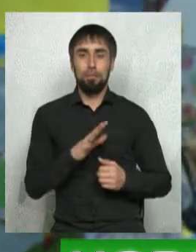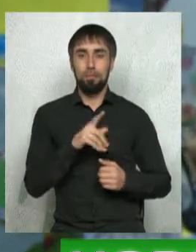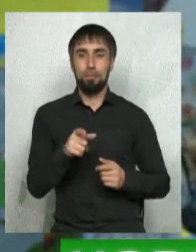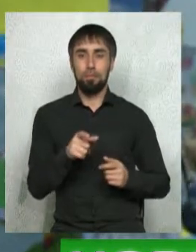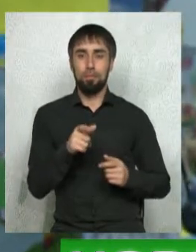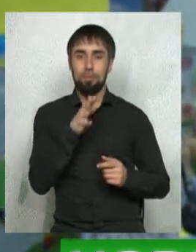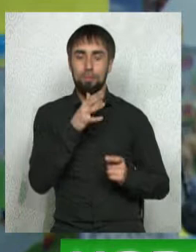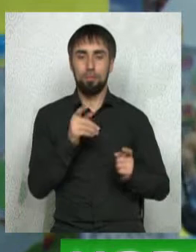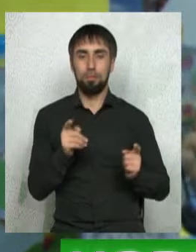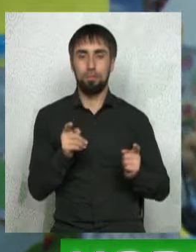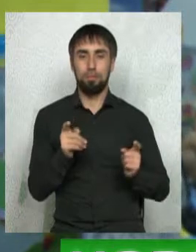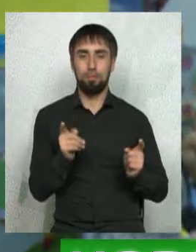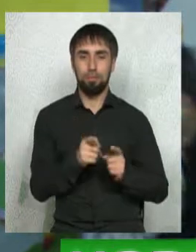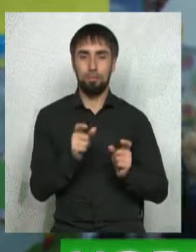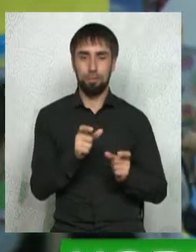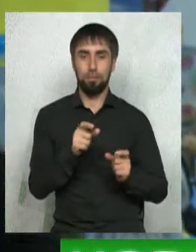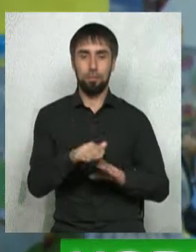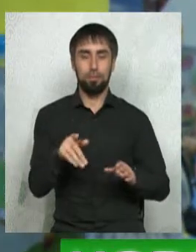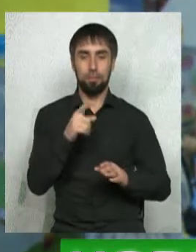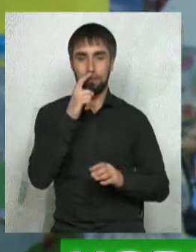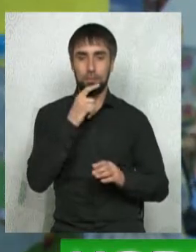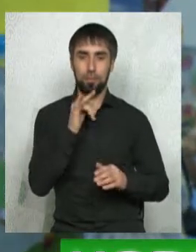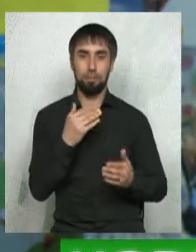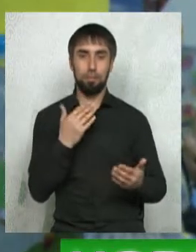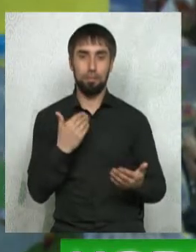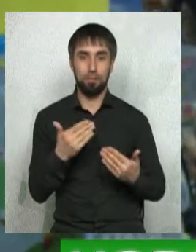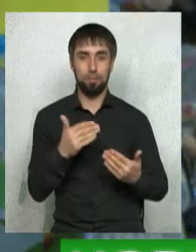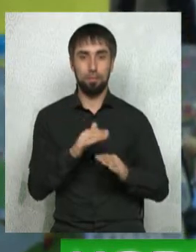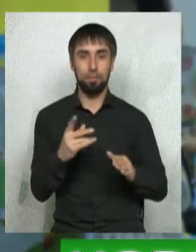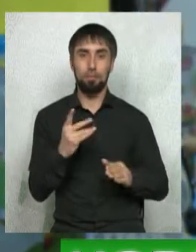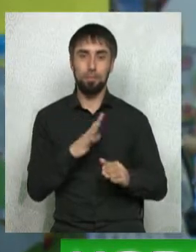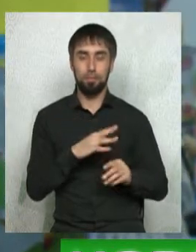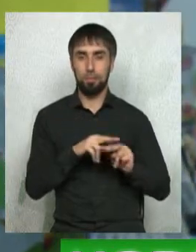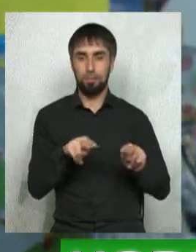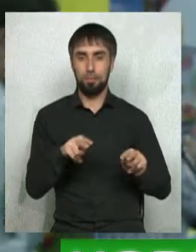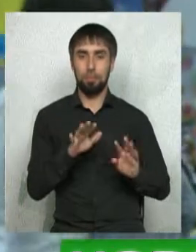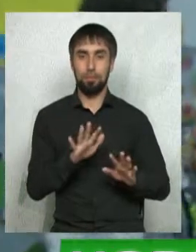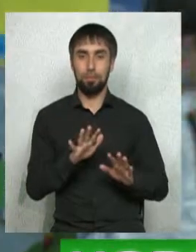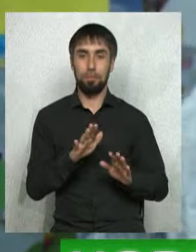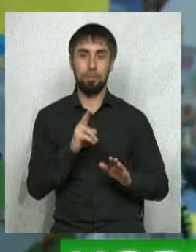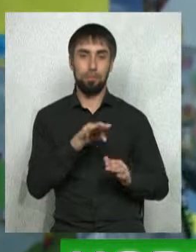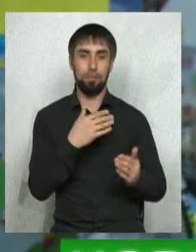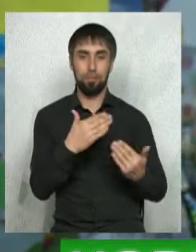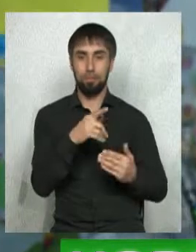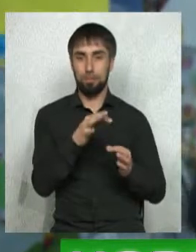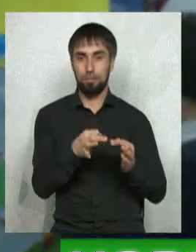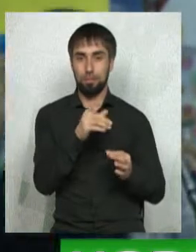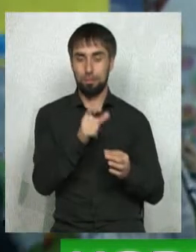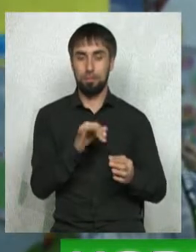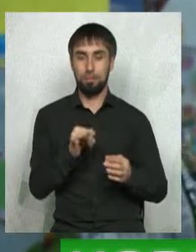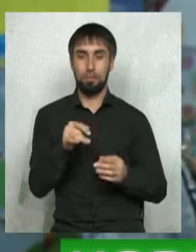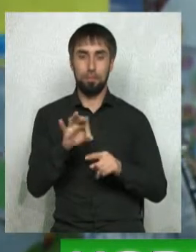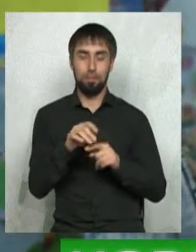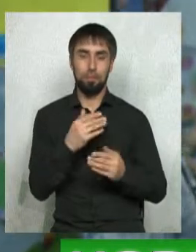разграничивать тех или иных детей. Дети этого не понимают. И отношение к детям должно быть одинаковое. То есть по отношению, как бы сказать, к